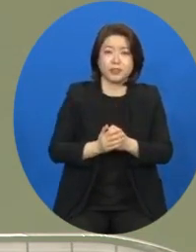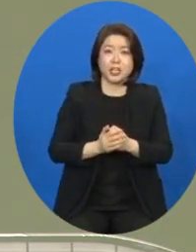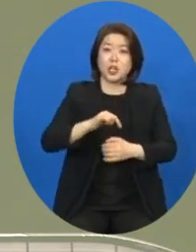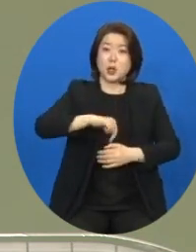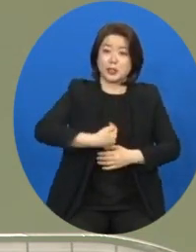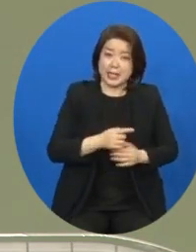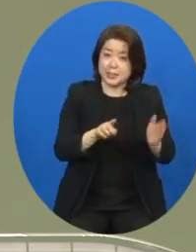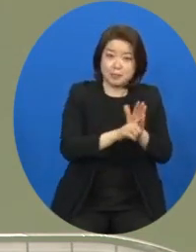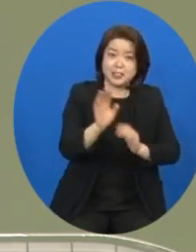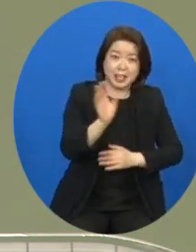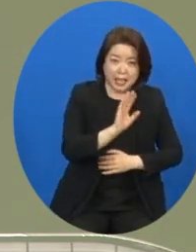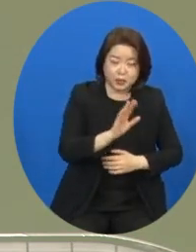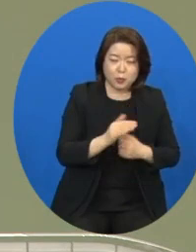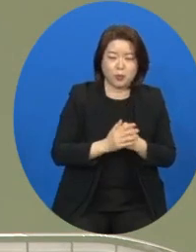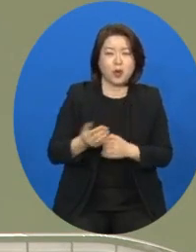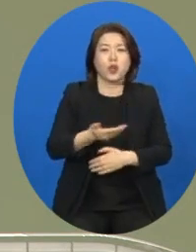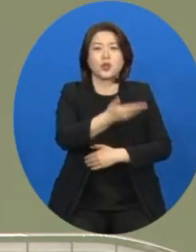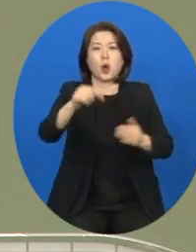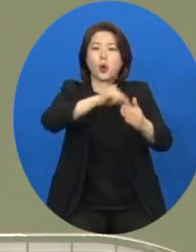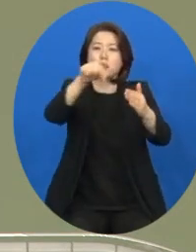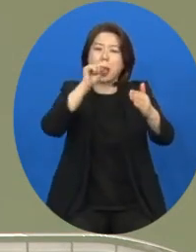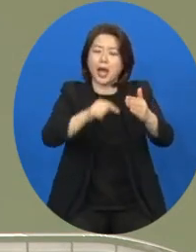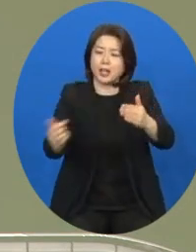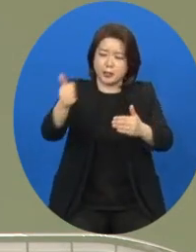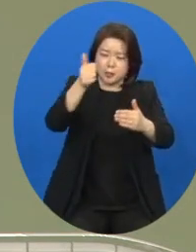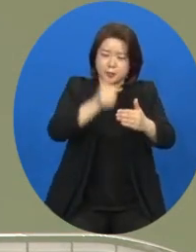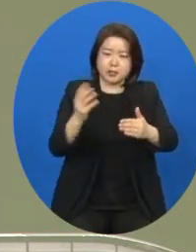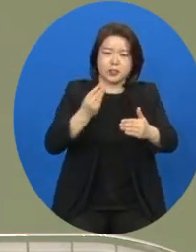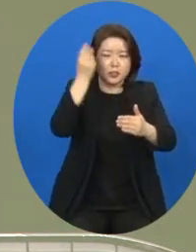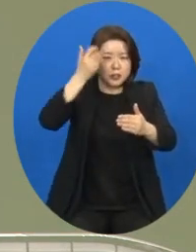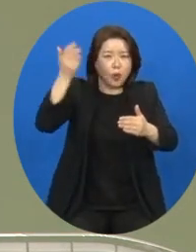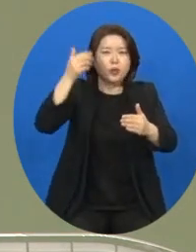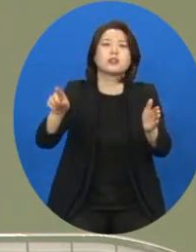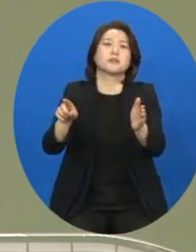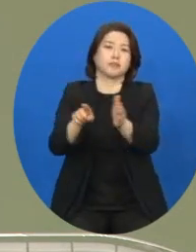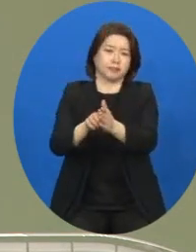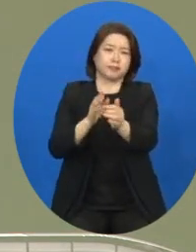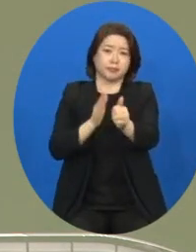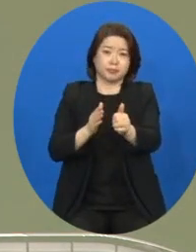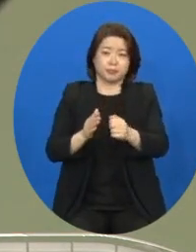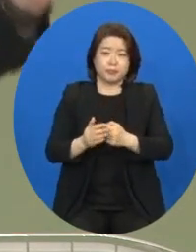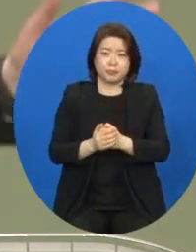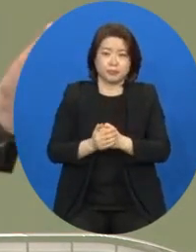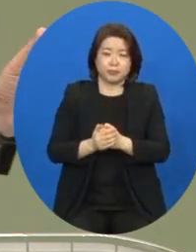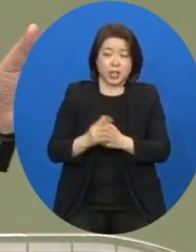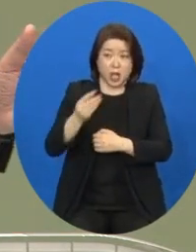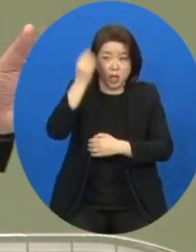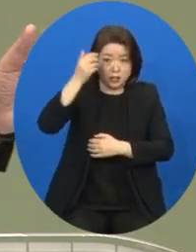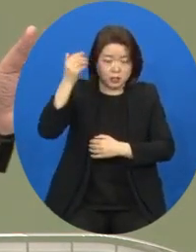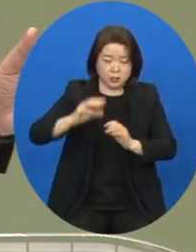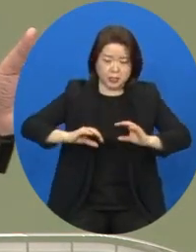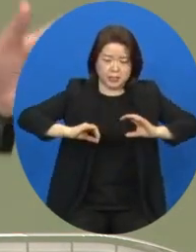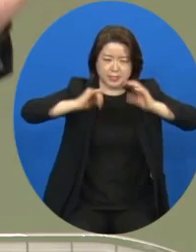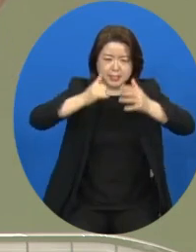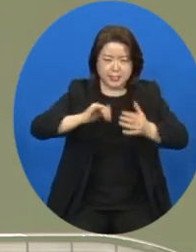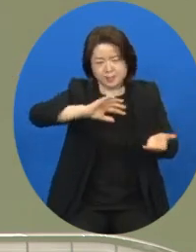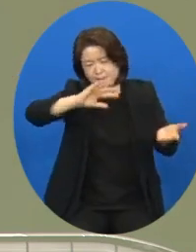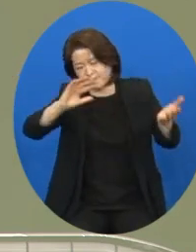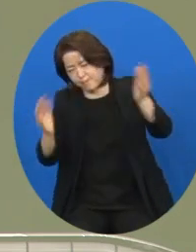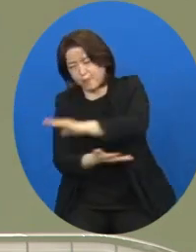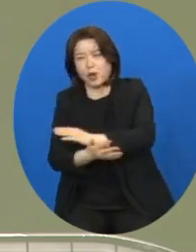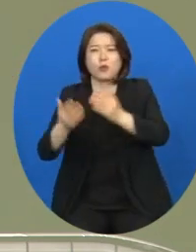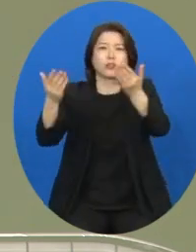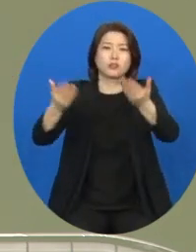아니고 여러분 안에 계신 성령을 믿으시라. 그분은 세상을 뒤바꾸실 분이에요.